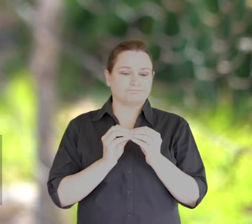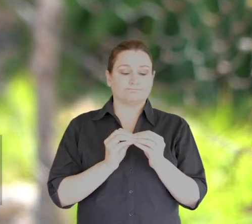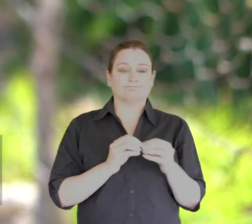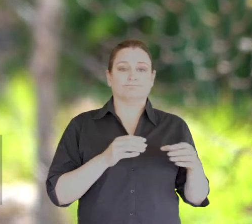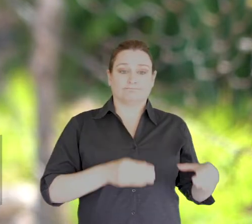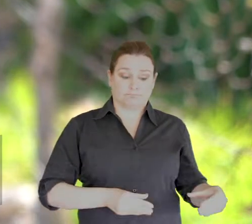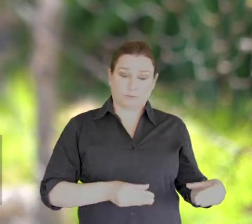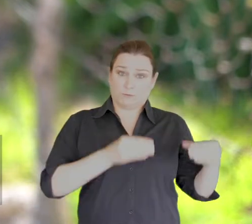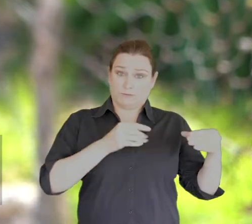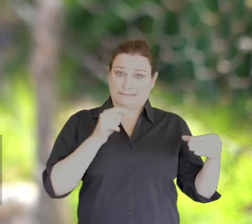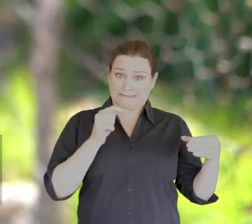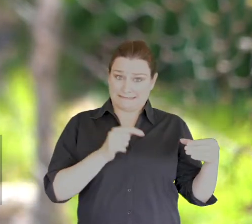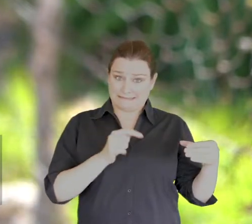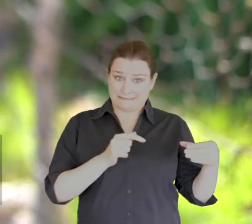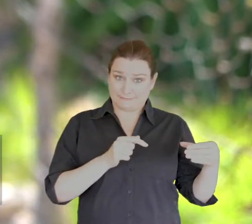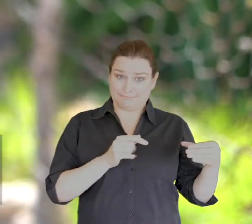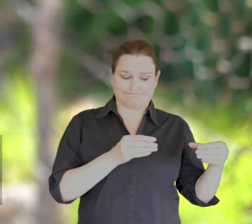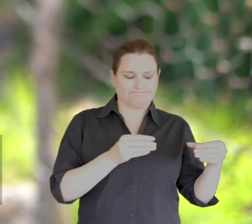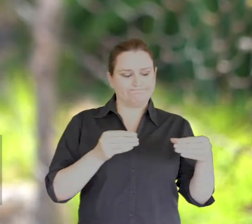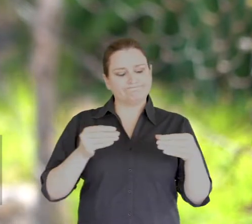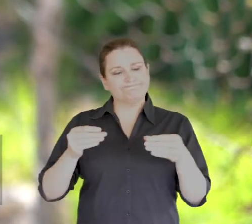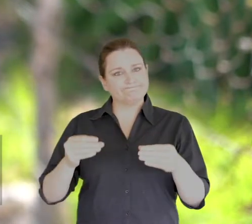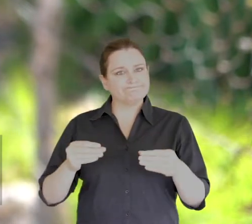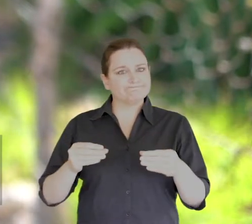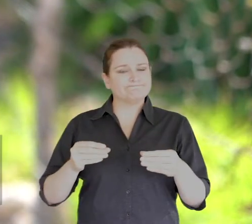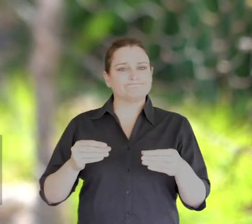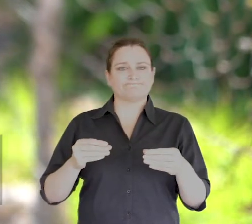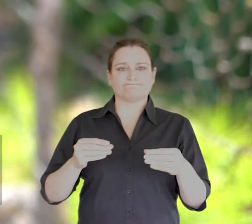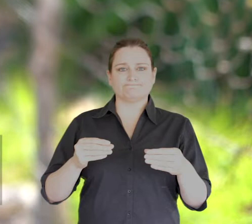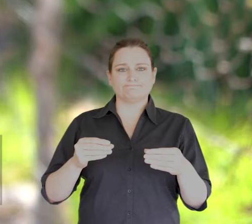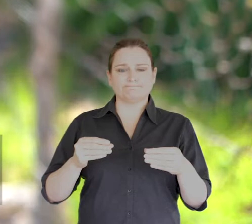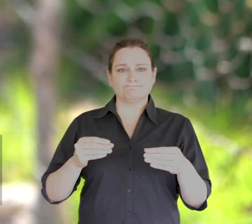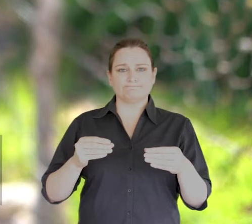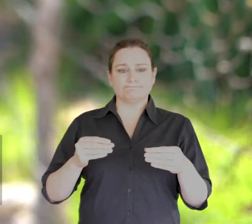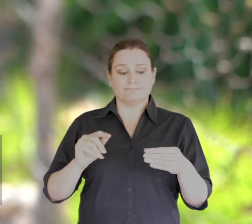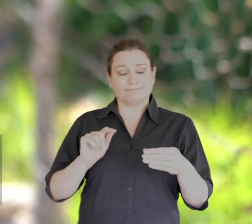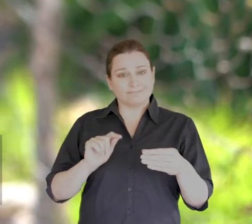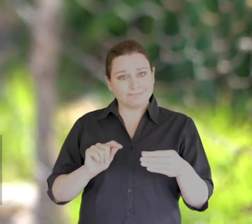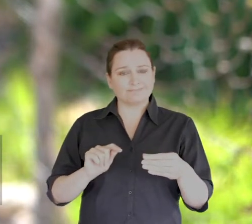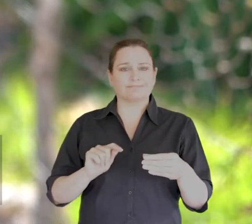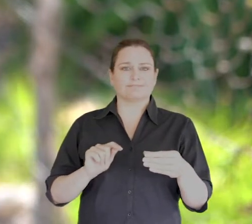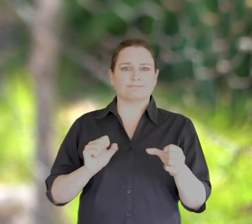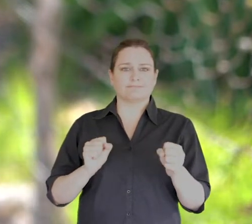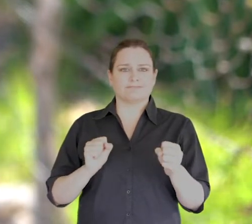broodmeel het ons moest niet, het ons moest jullie die zakken